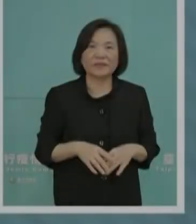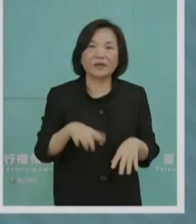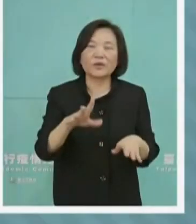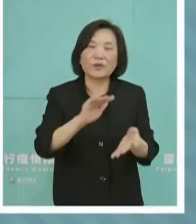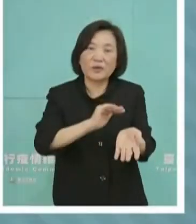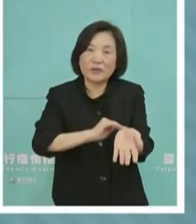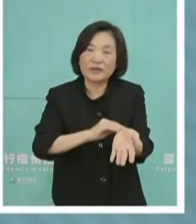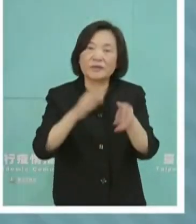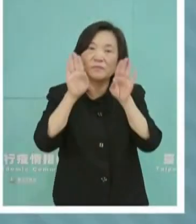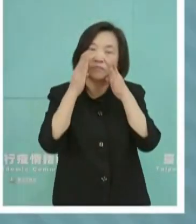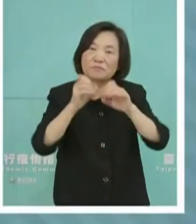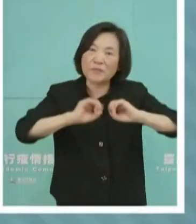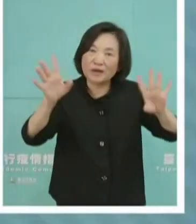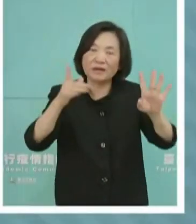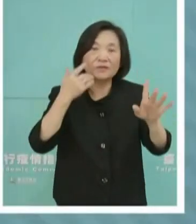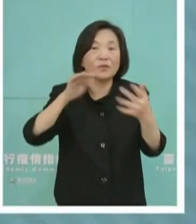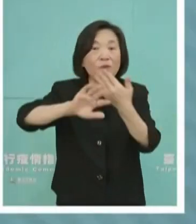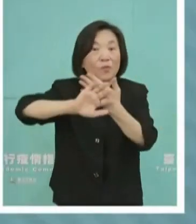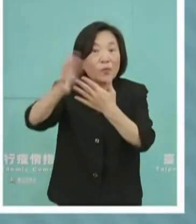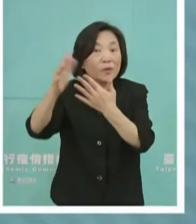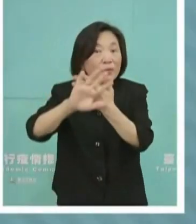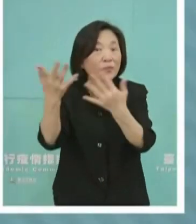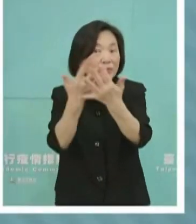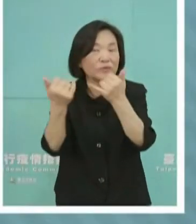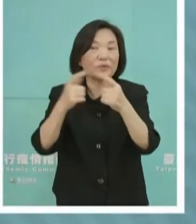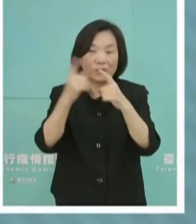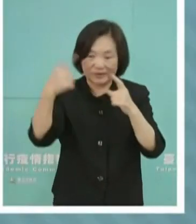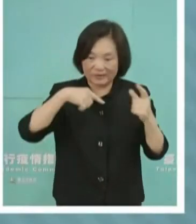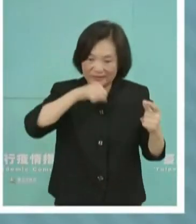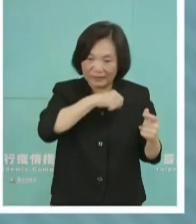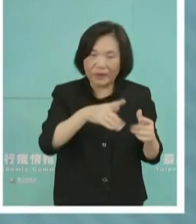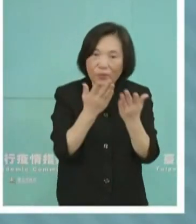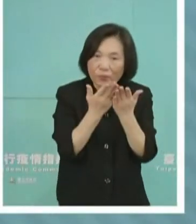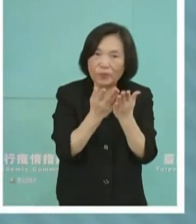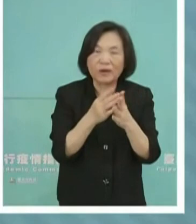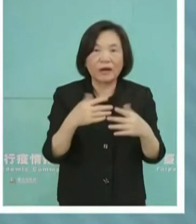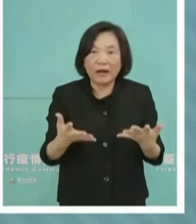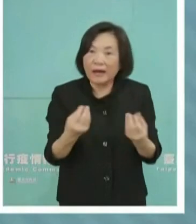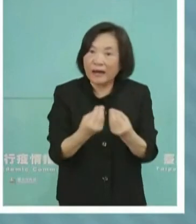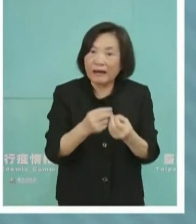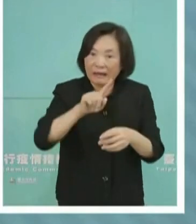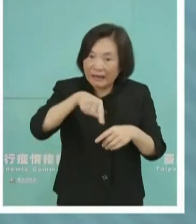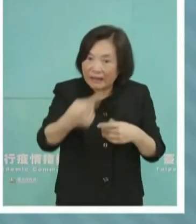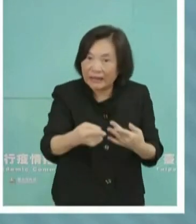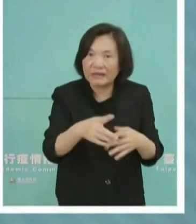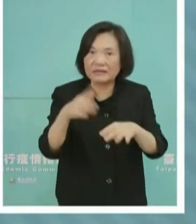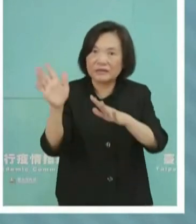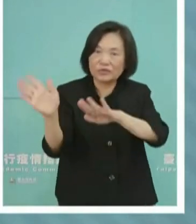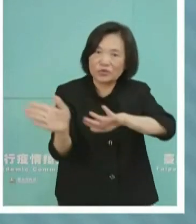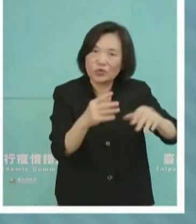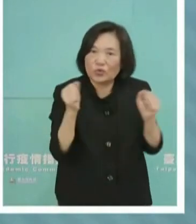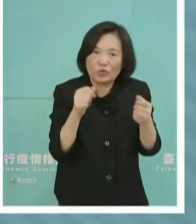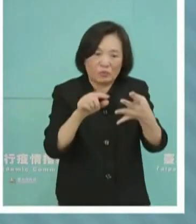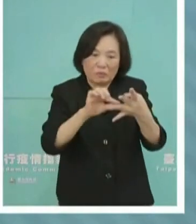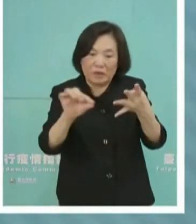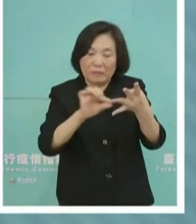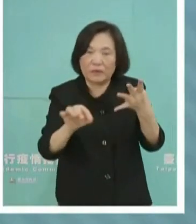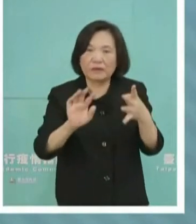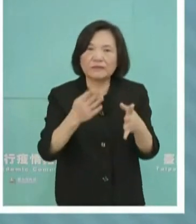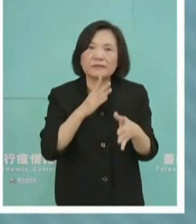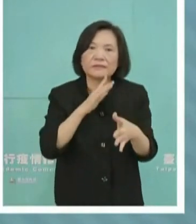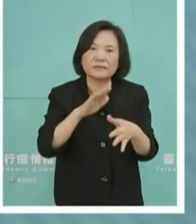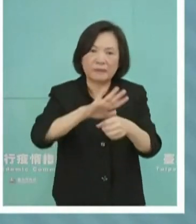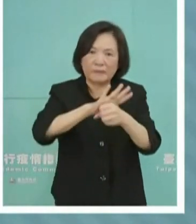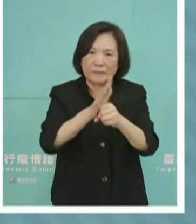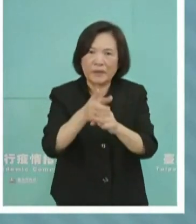有医师在脸书提醒外籍生准备要回台入学，那下个决战点可能就是在秋冬。可是 Delta 病毒